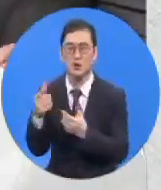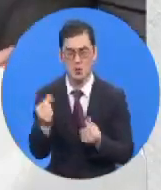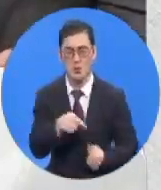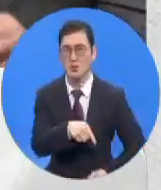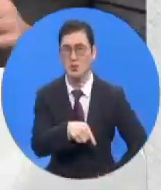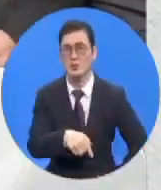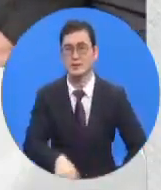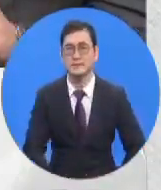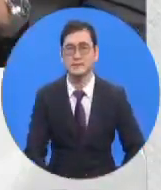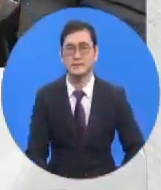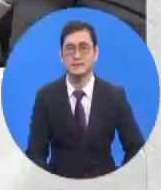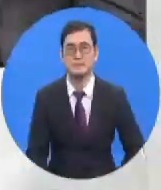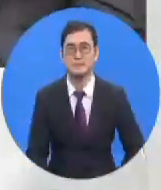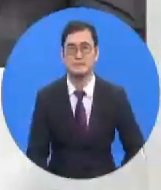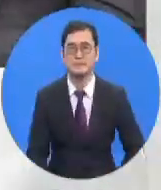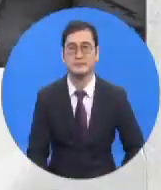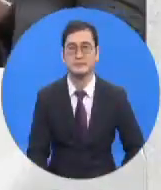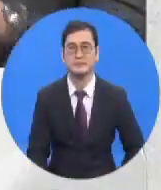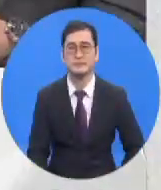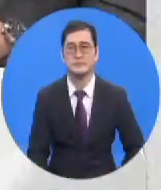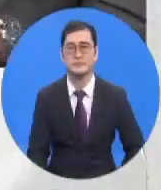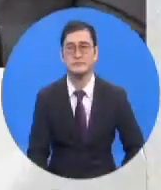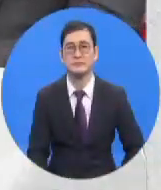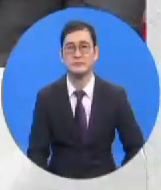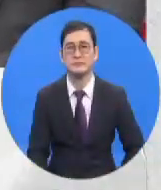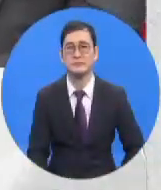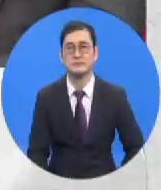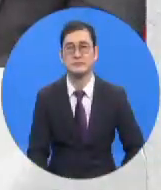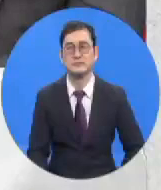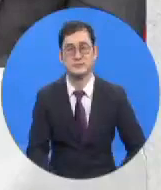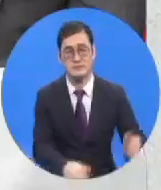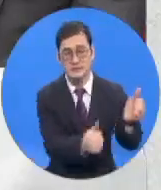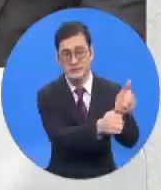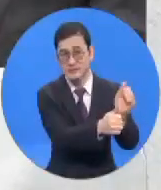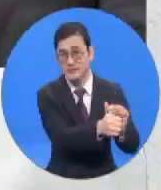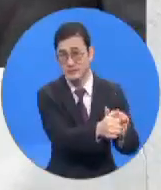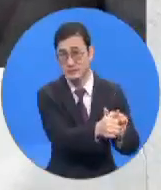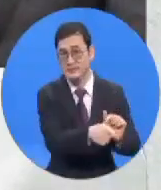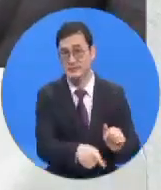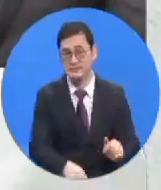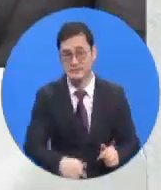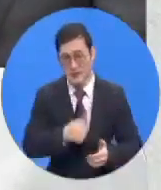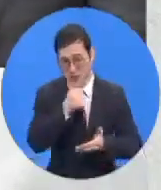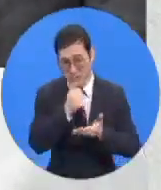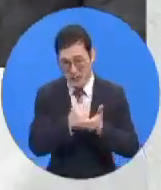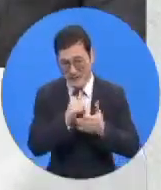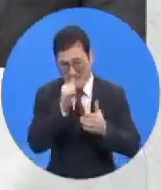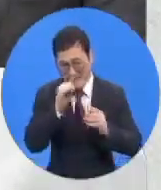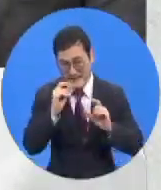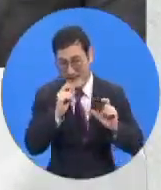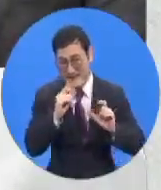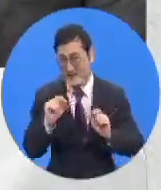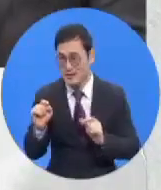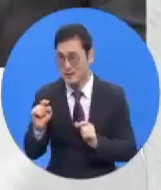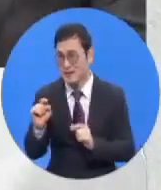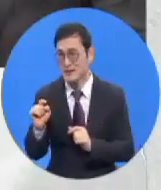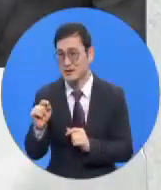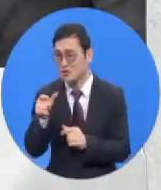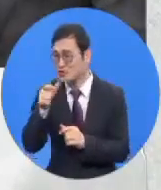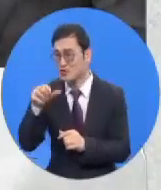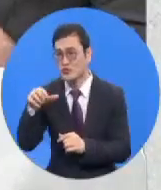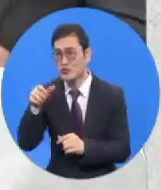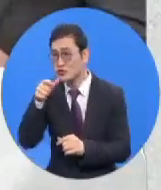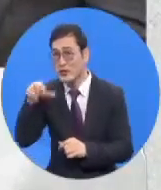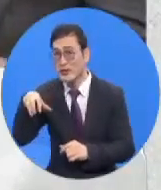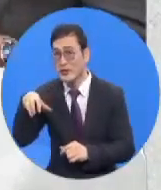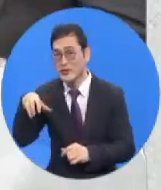김학의 수사단에서 김학의 유죄를 이끌어낸 검사가 있는 게 수원지검이라는 거잖아요. 근데 그 유죄라는 게 윤중천